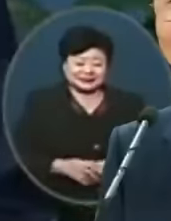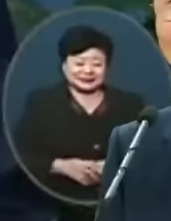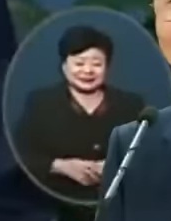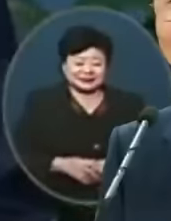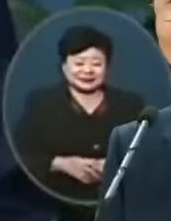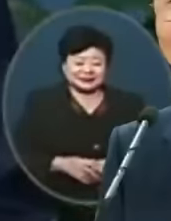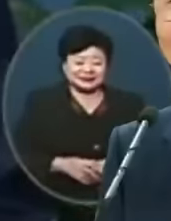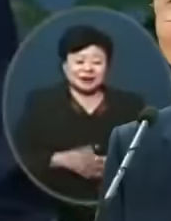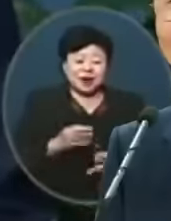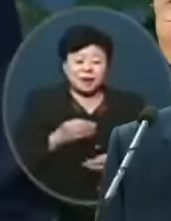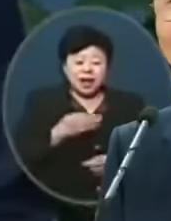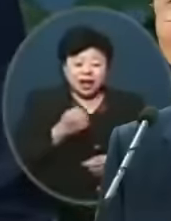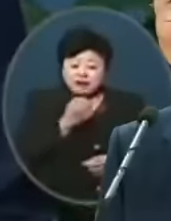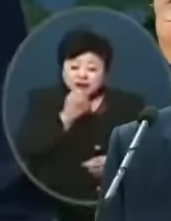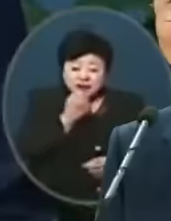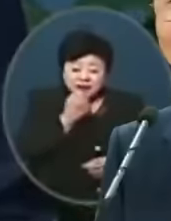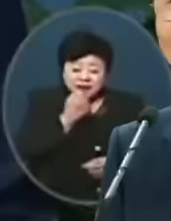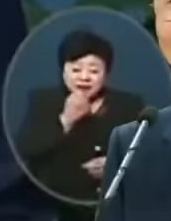웃는지 아십니까?